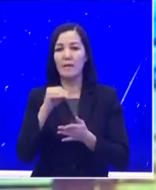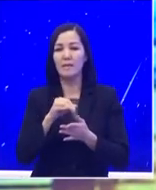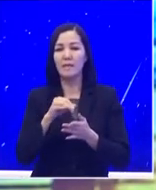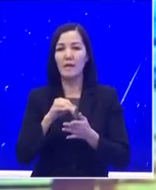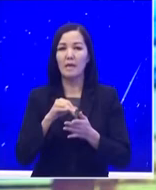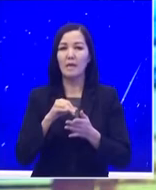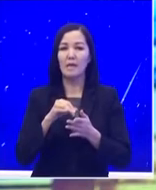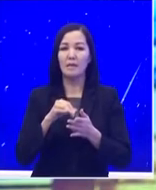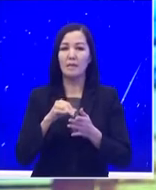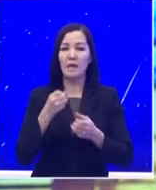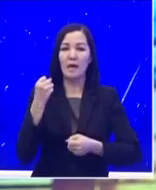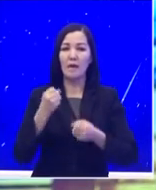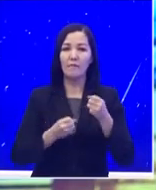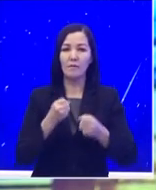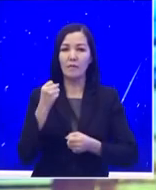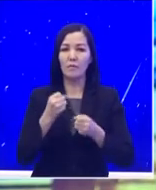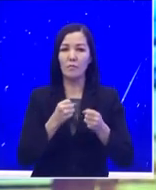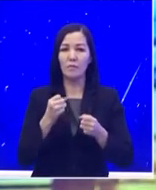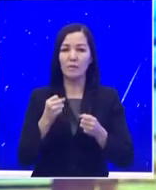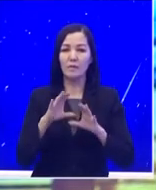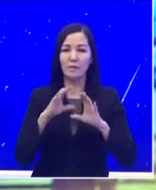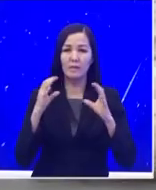Мобилекс автодромында шеберлігін шыңдап шықты.